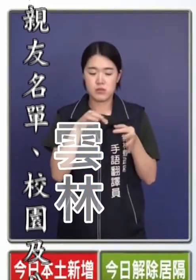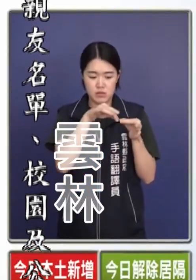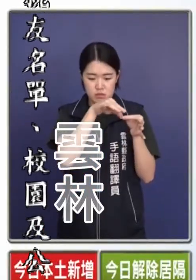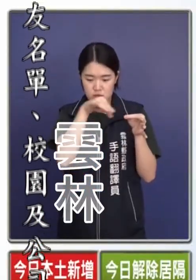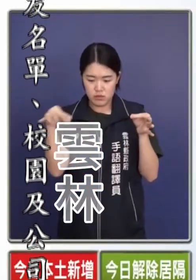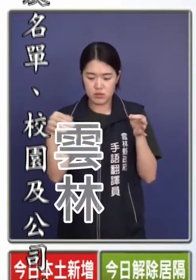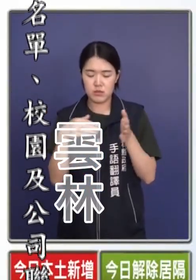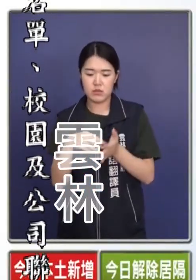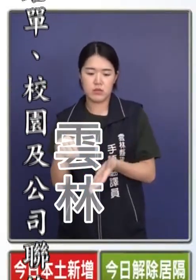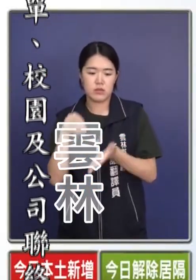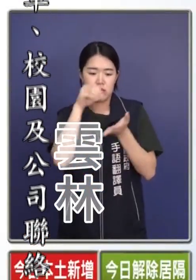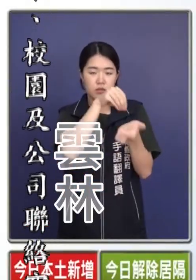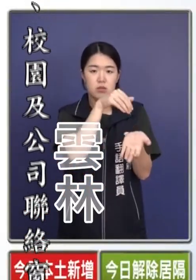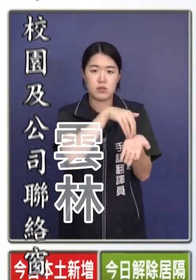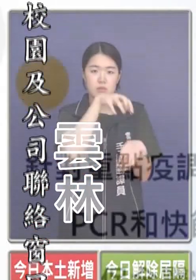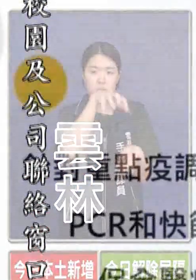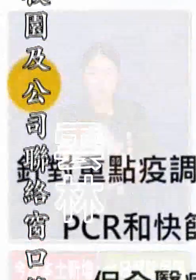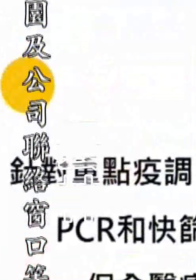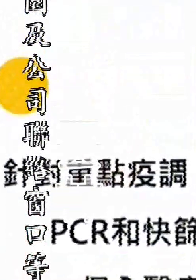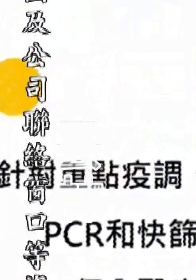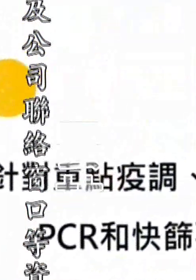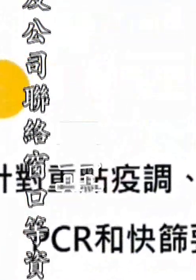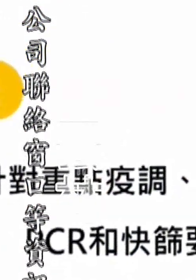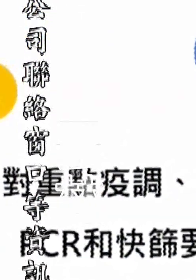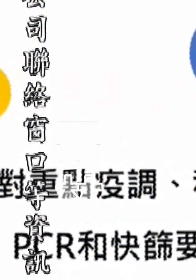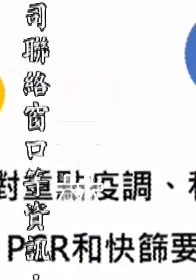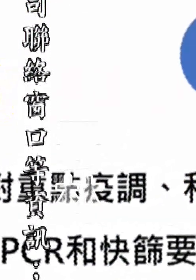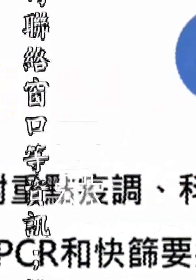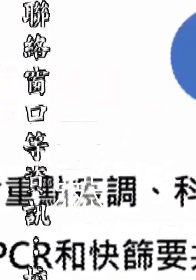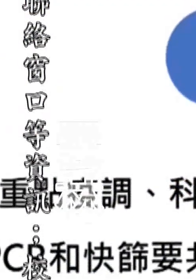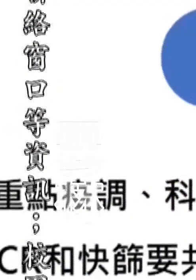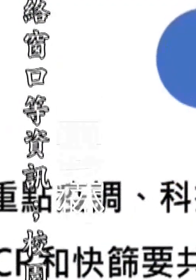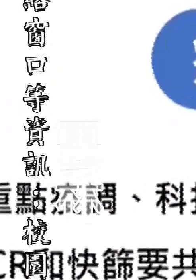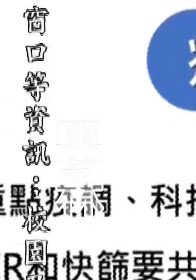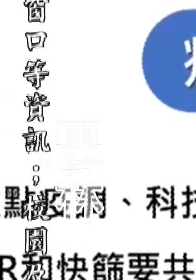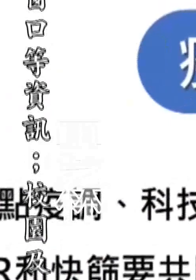确诊数暴增，如何有效控制疫情？各县市政府